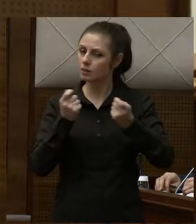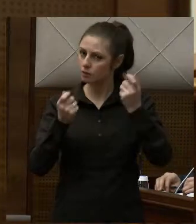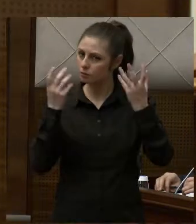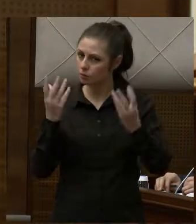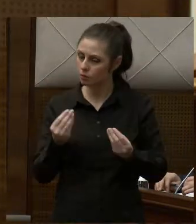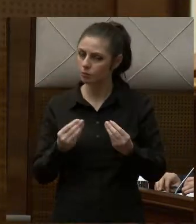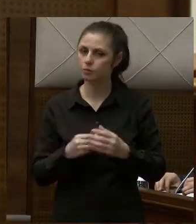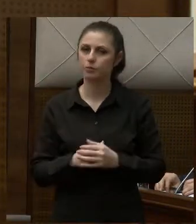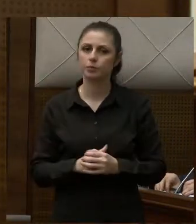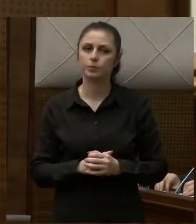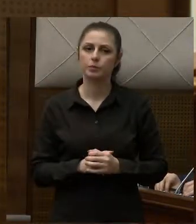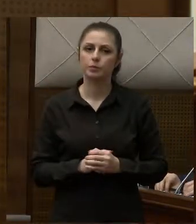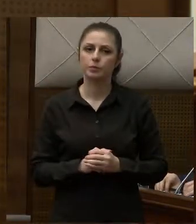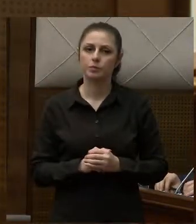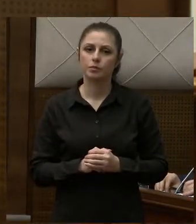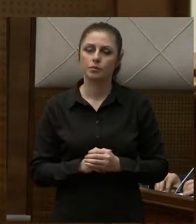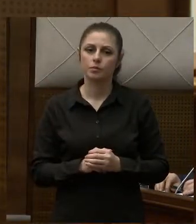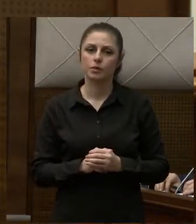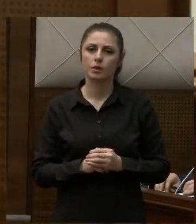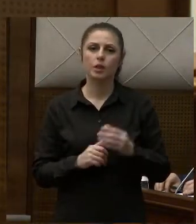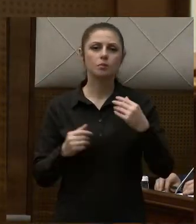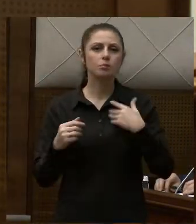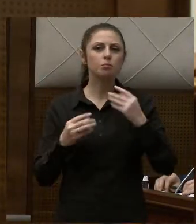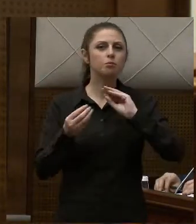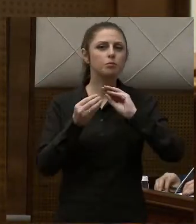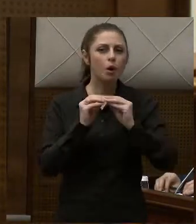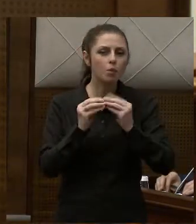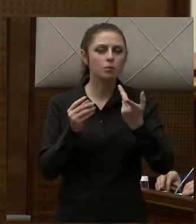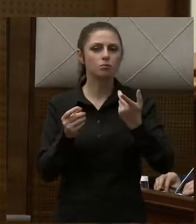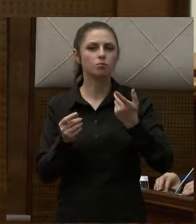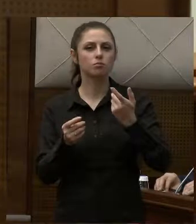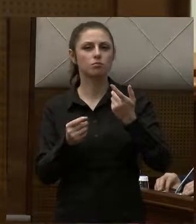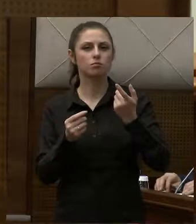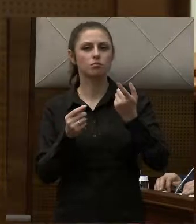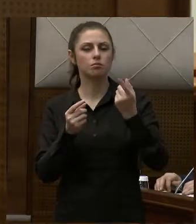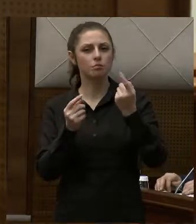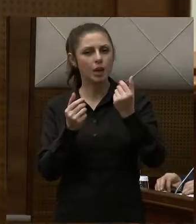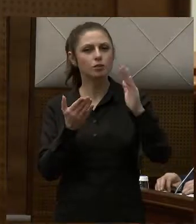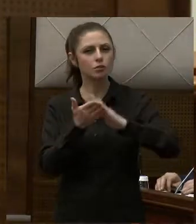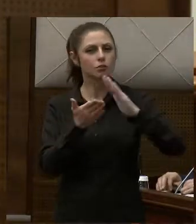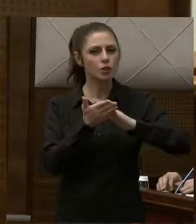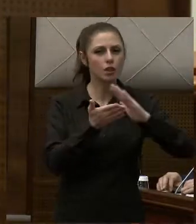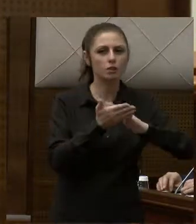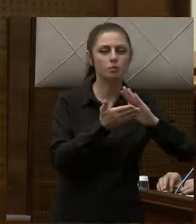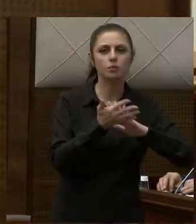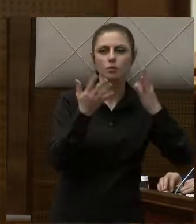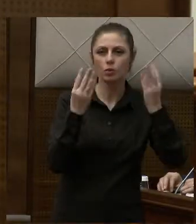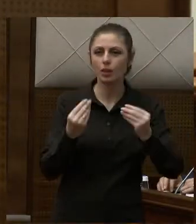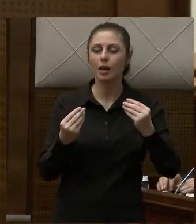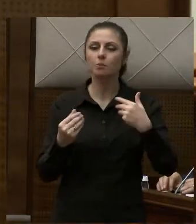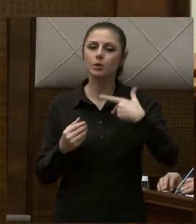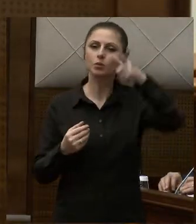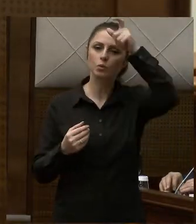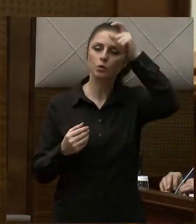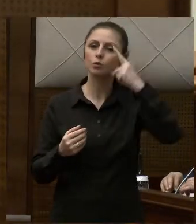yollarının kesiştiği noktada bu sorunlar gün geçtikçe artarak devam edecek. Ama Türkiye Cumhuriyeti bir ve beraber